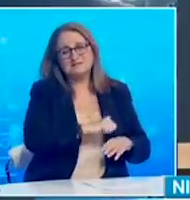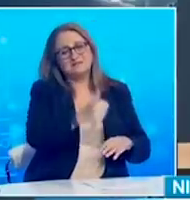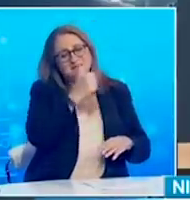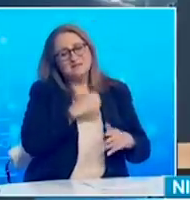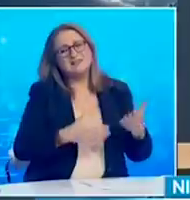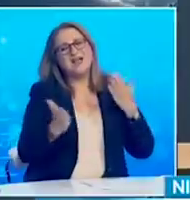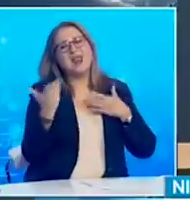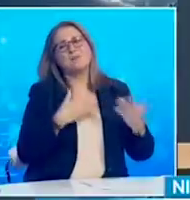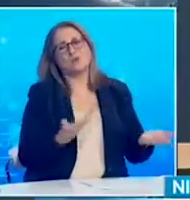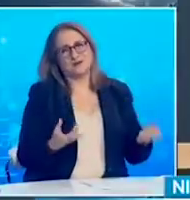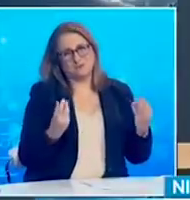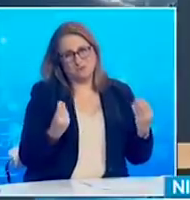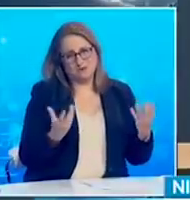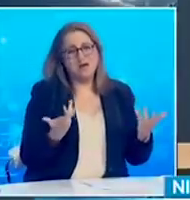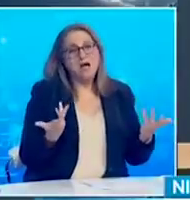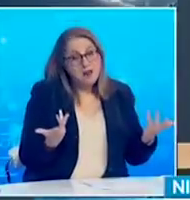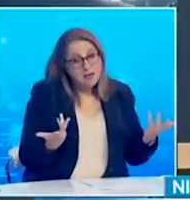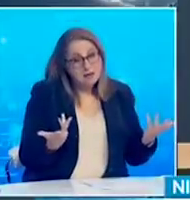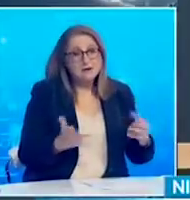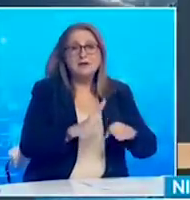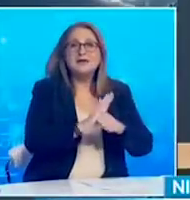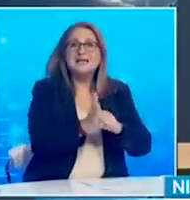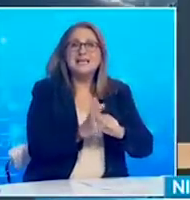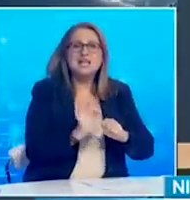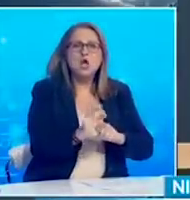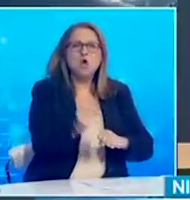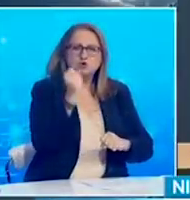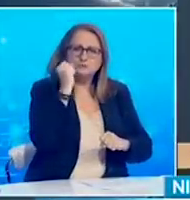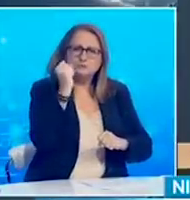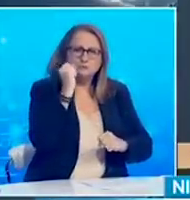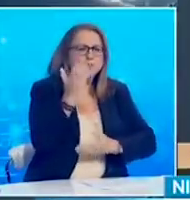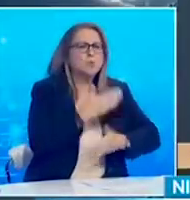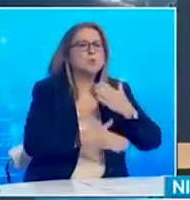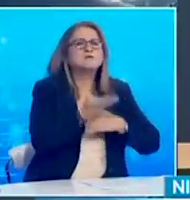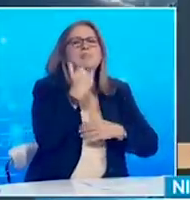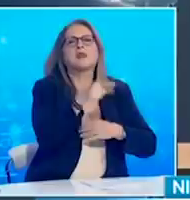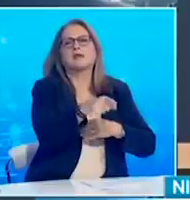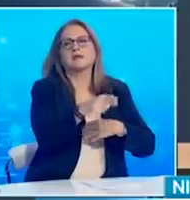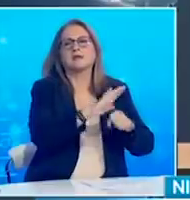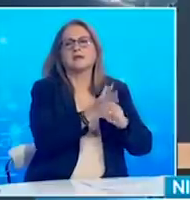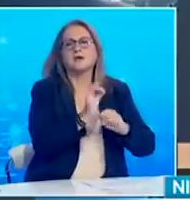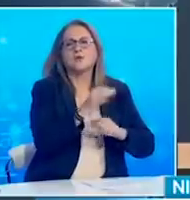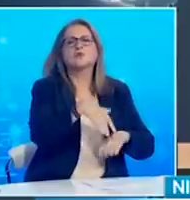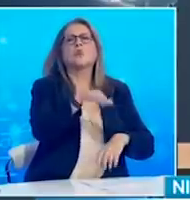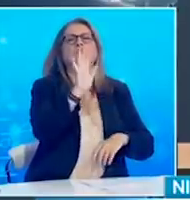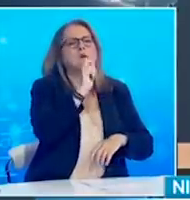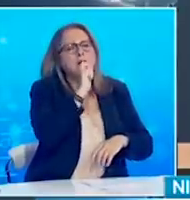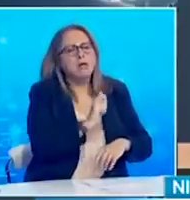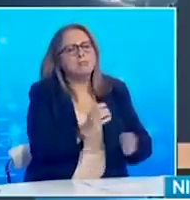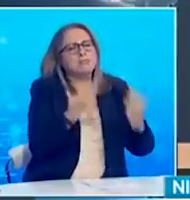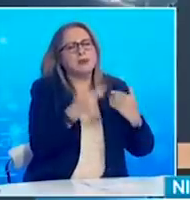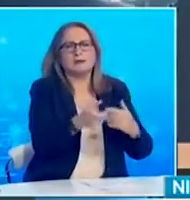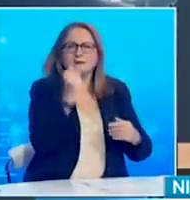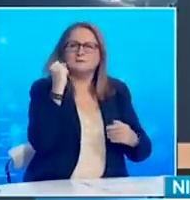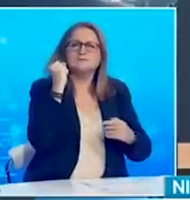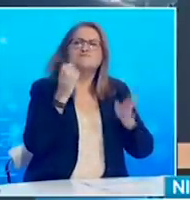ότι ο ιός ούτε κουράζεται ούτε εξασθενεί. Όπως βλέπουμε, εξακολουθεί να συμπεριφέρεται με τον ίδιο τρόπο και ο δικός μας τρόπος